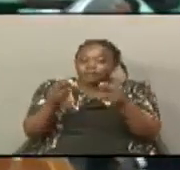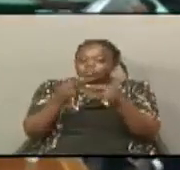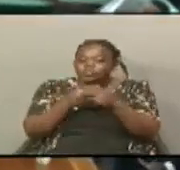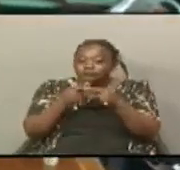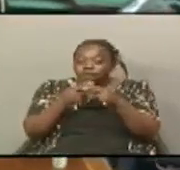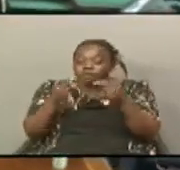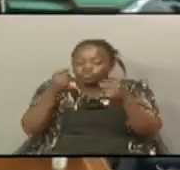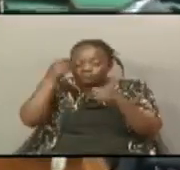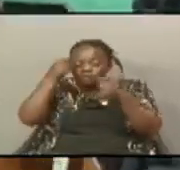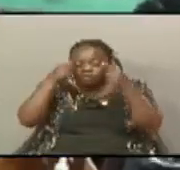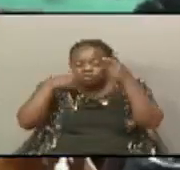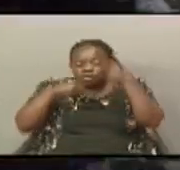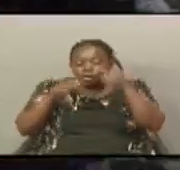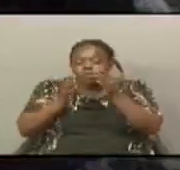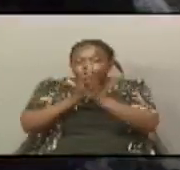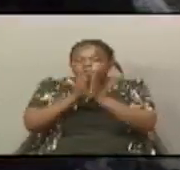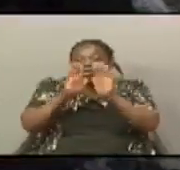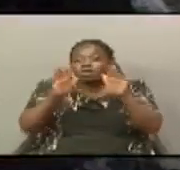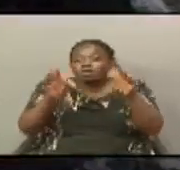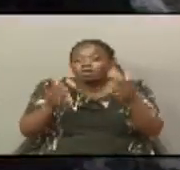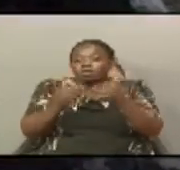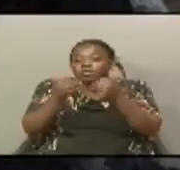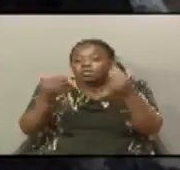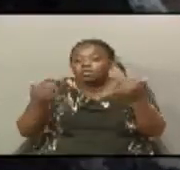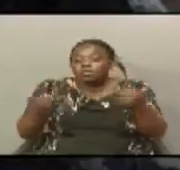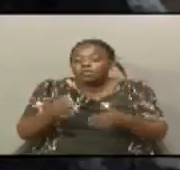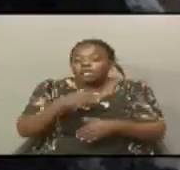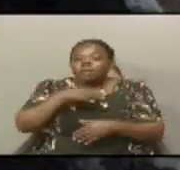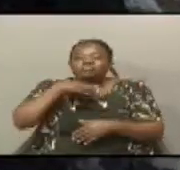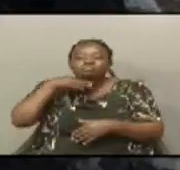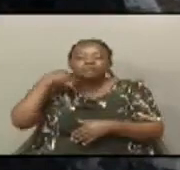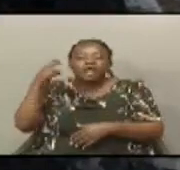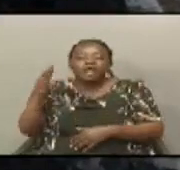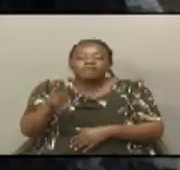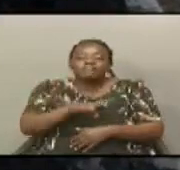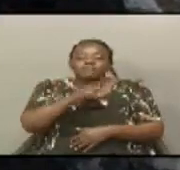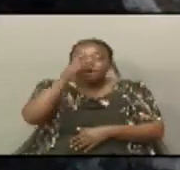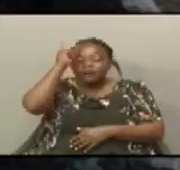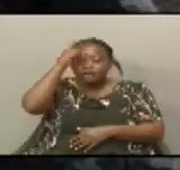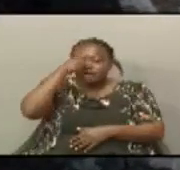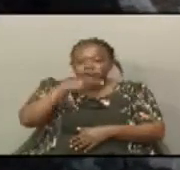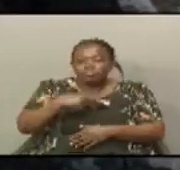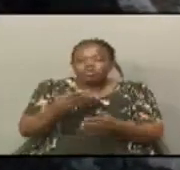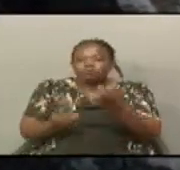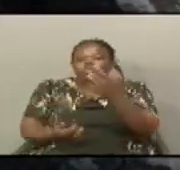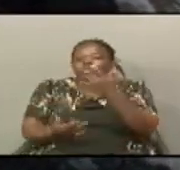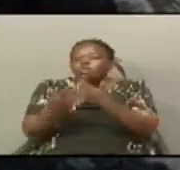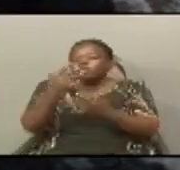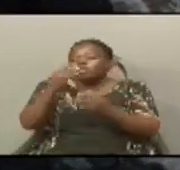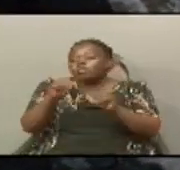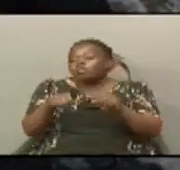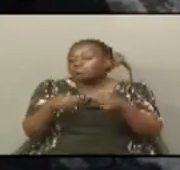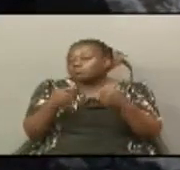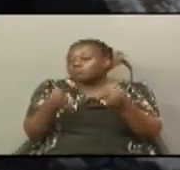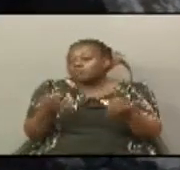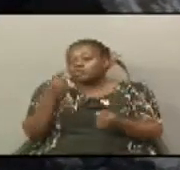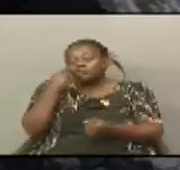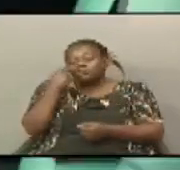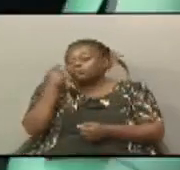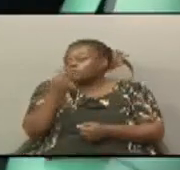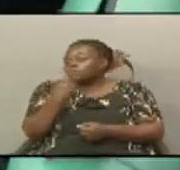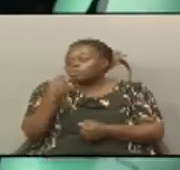katayoze kumonye nga banyonyola engeri abaana bano gye basalibwamu ng'embuzi ne babookya nga tebasobola na kumanya ani